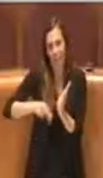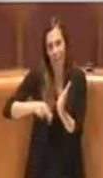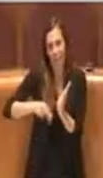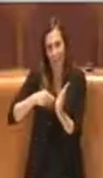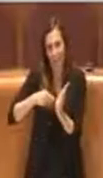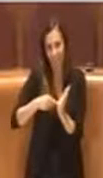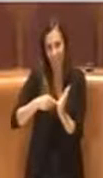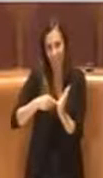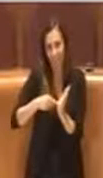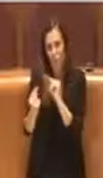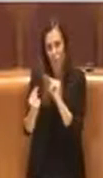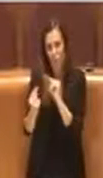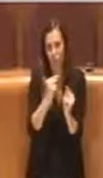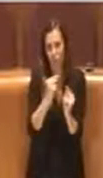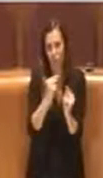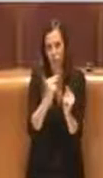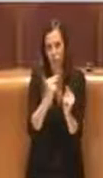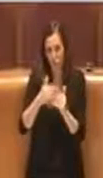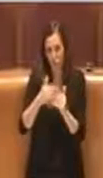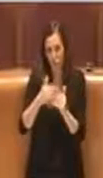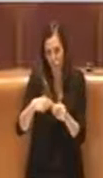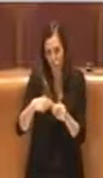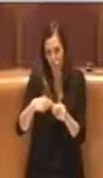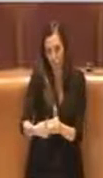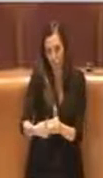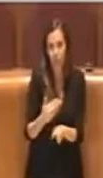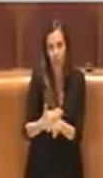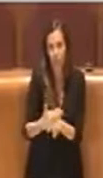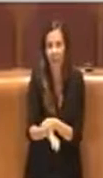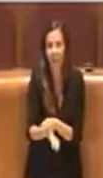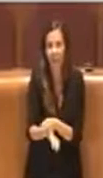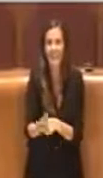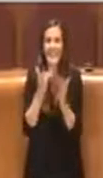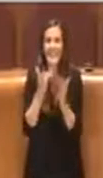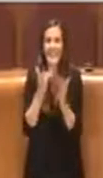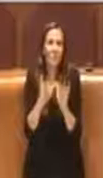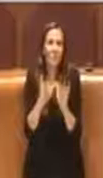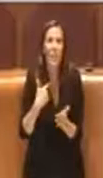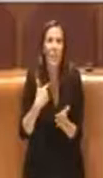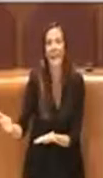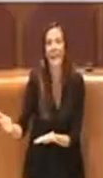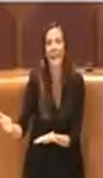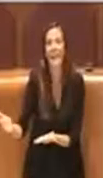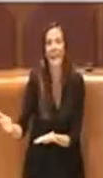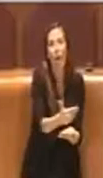discutere a seguito, insomma, Presidente, e che sono semplicemente la raccolta dei contributi